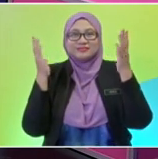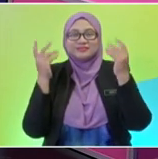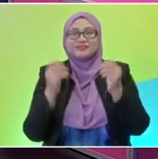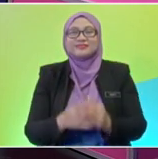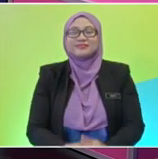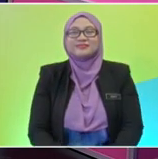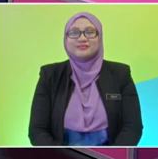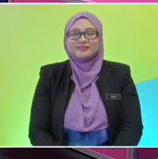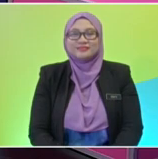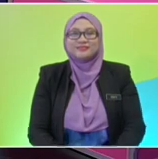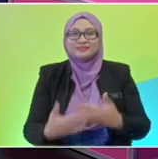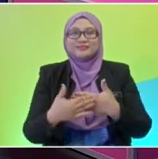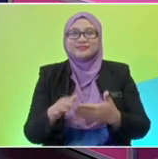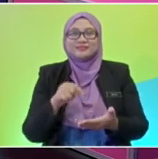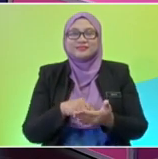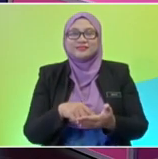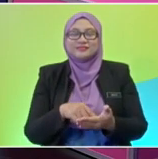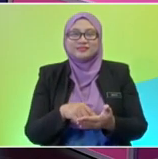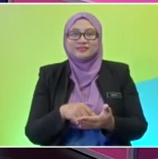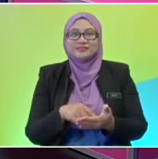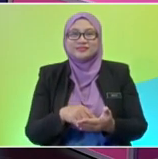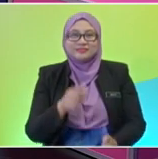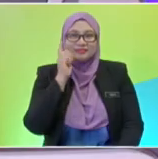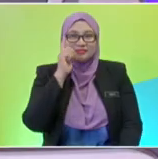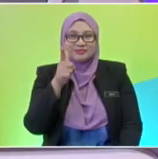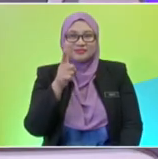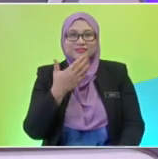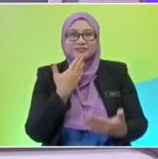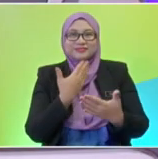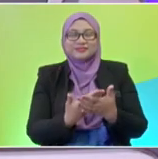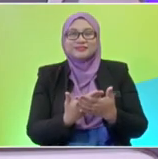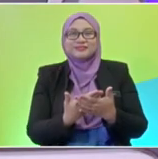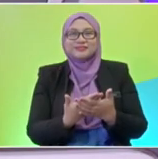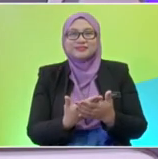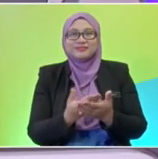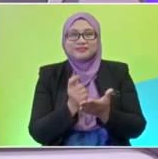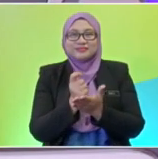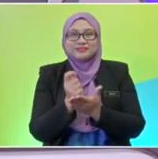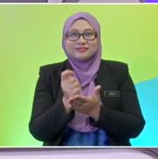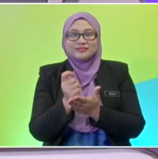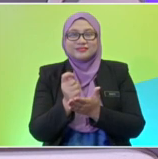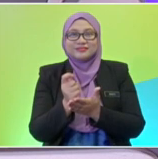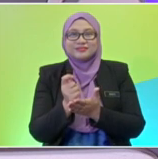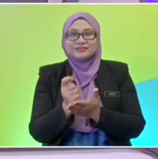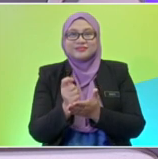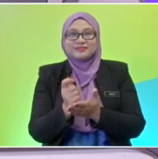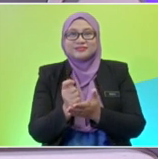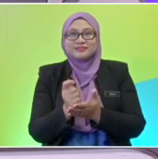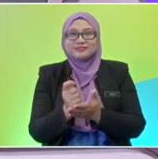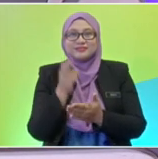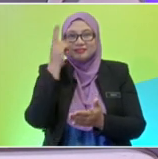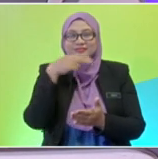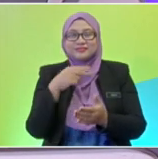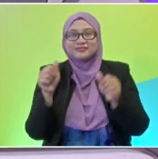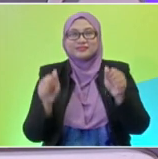baik oke selepas nih kita akan lihat kebaikan bertoleransi terhadap ahli keluarga dapat Kebaikan